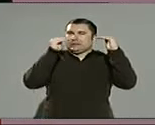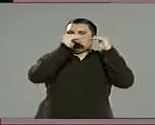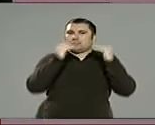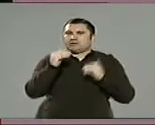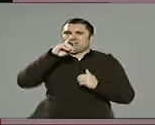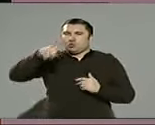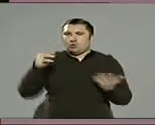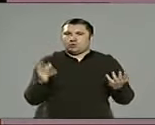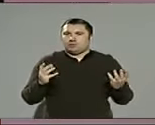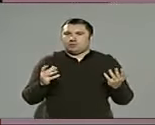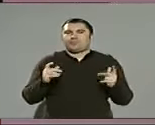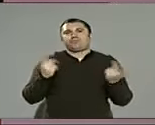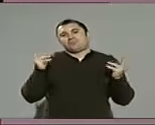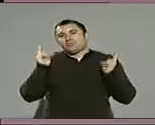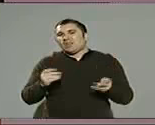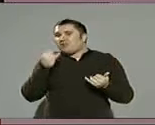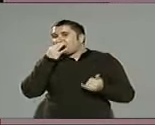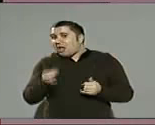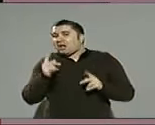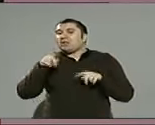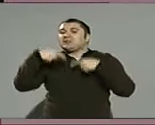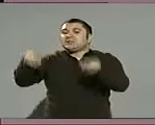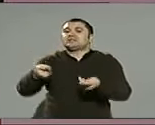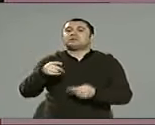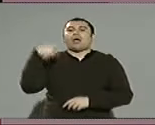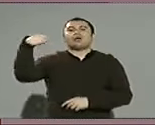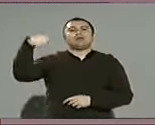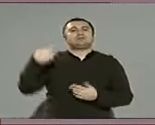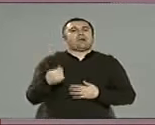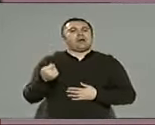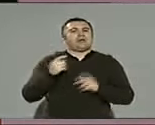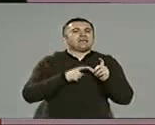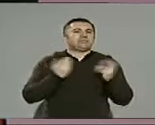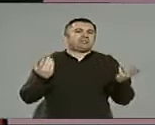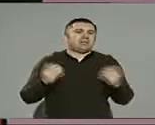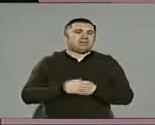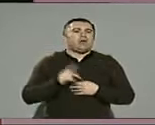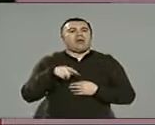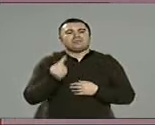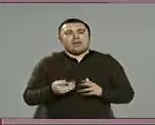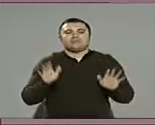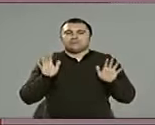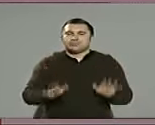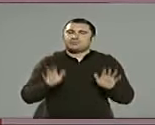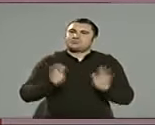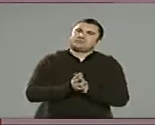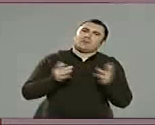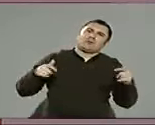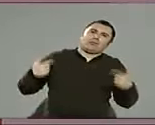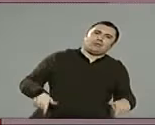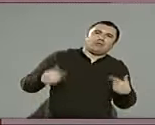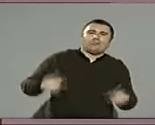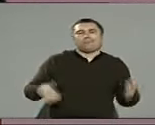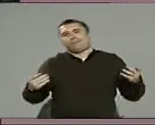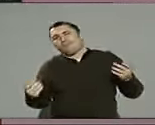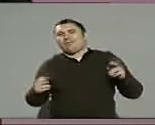spekulieren, wer der nächste Kanzler der SPD wird, liebe Genossinnen und Genossen, dann lasst uns das heiter und gelassen zur